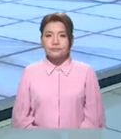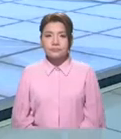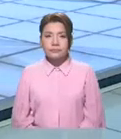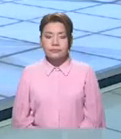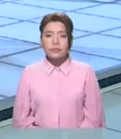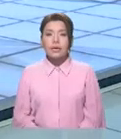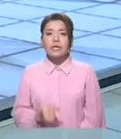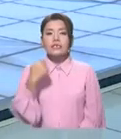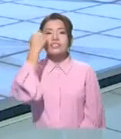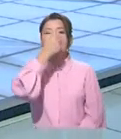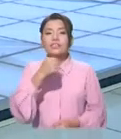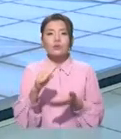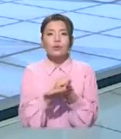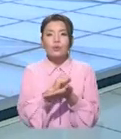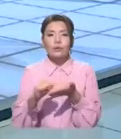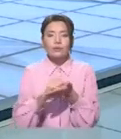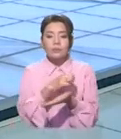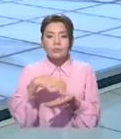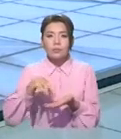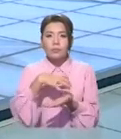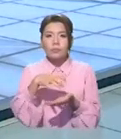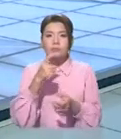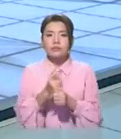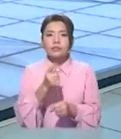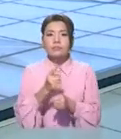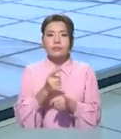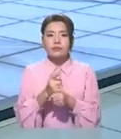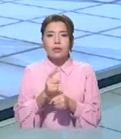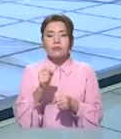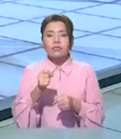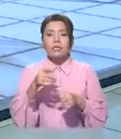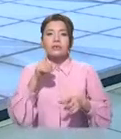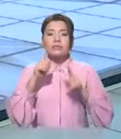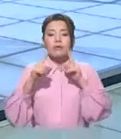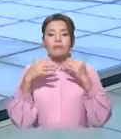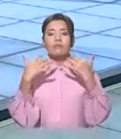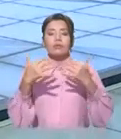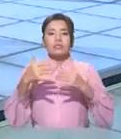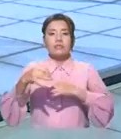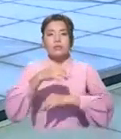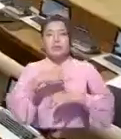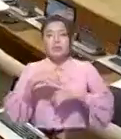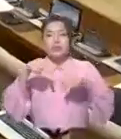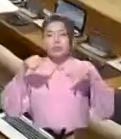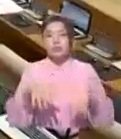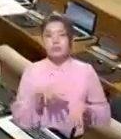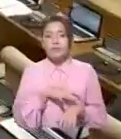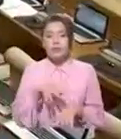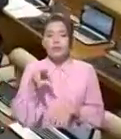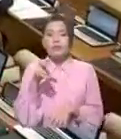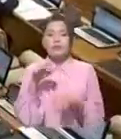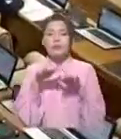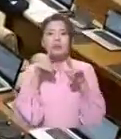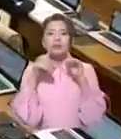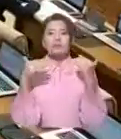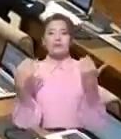Енді жеке құжаттардың қағаз көшірмесін жасауға тыйым салынуы мүмкін. Мәжіліс осындай заң жобасын қарап жатыр. Депутаттар бұл ақпараттық